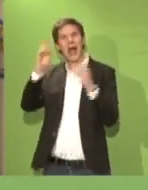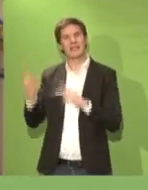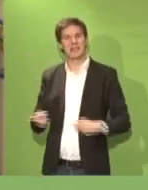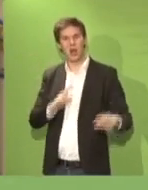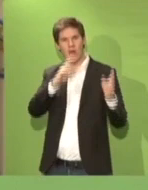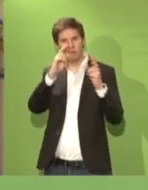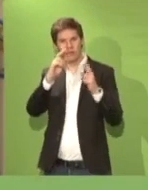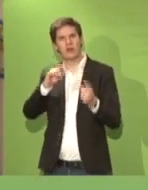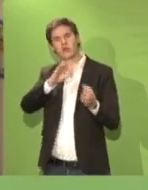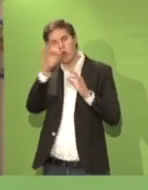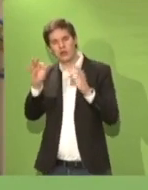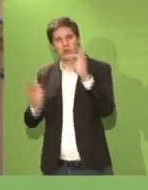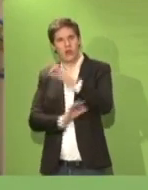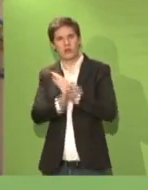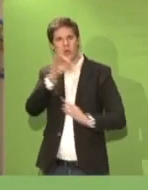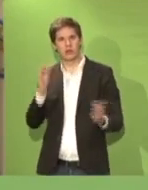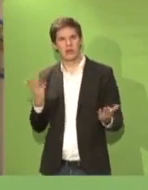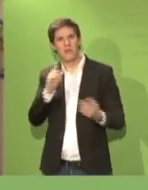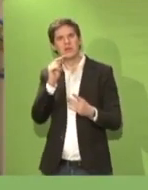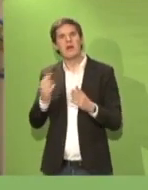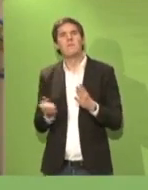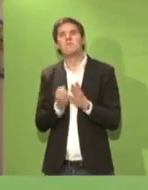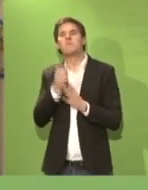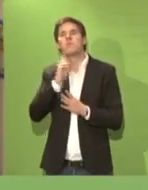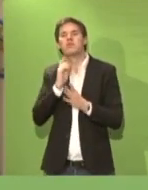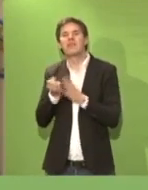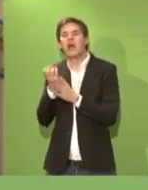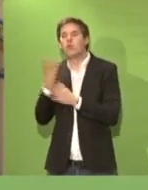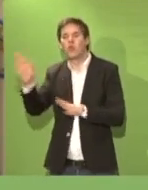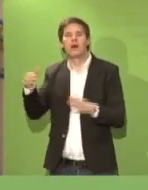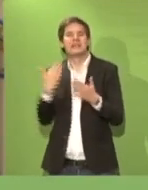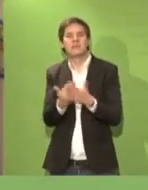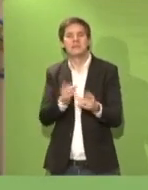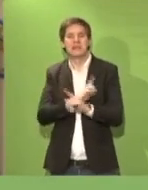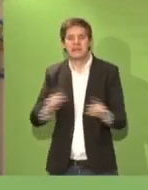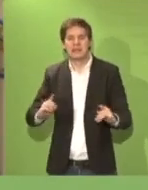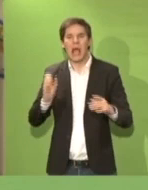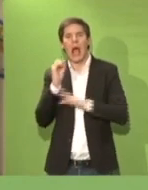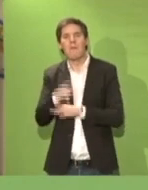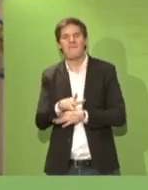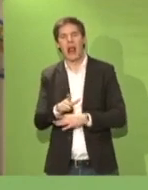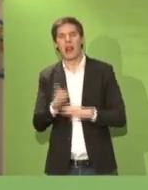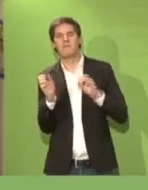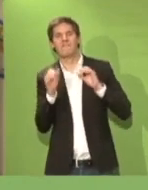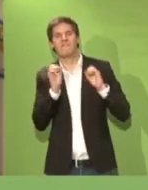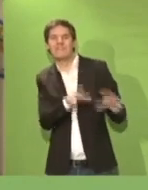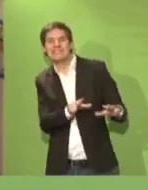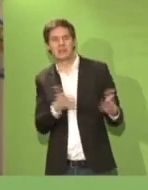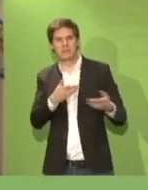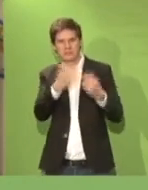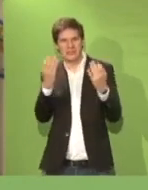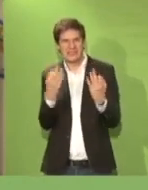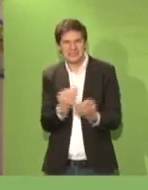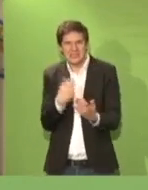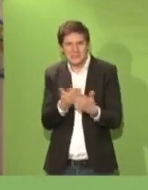to Cradle. Mutter Natur kennt keinen Abfall, keinen Verzicht und keine Einschränkungen, sondern fördert eine